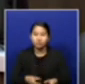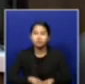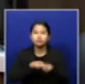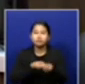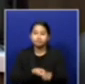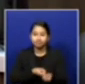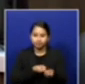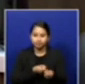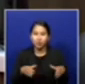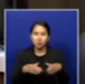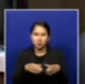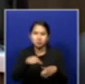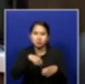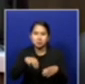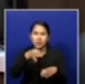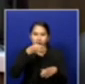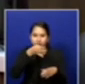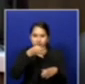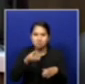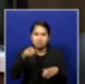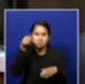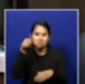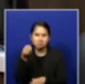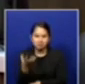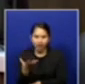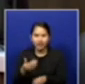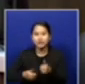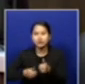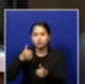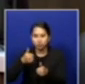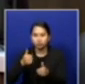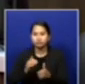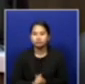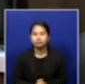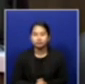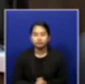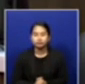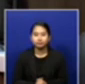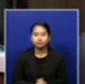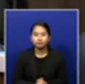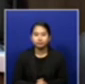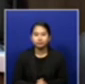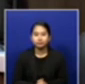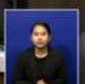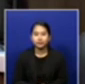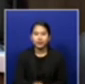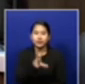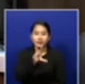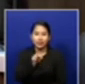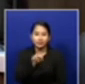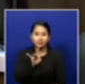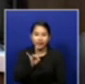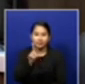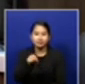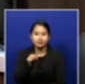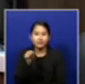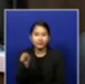เป็นกลุ่มอาชีพที่มีจำนวนมากที่สุดในประเทศคิดเป็นอัตราส่วน 38% เทียบกับ